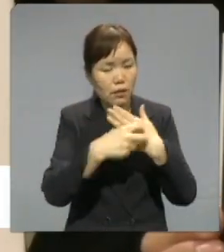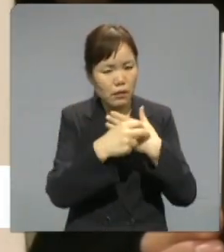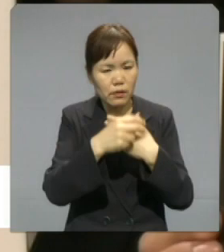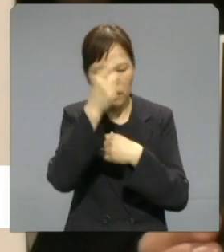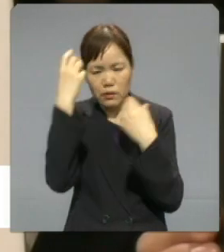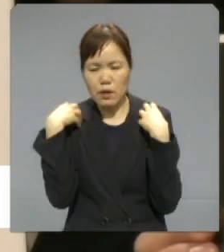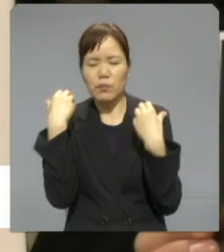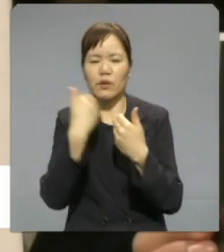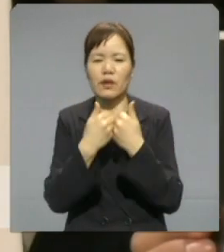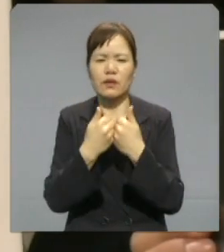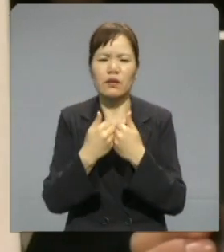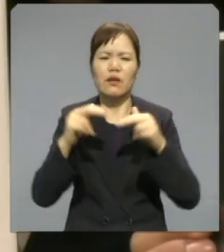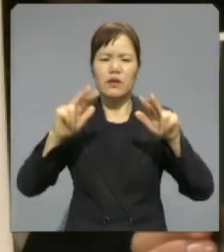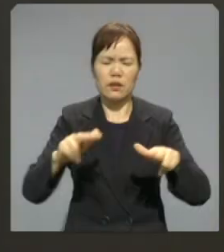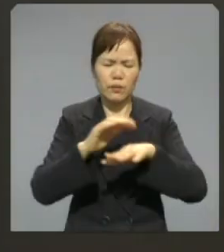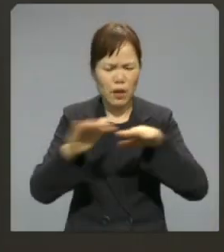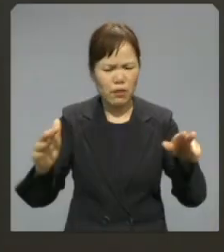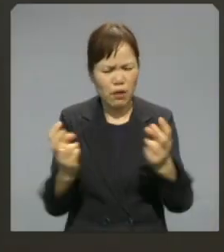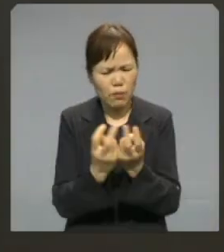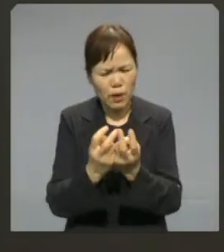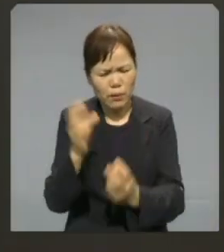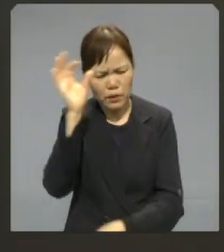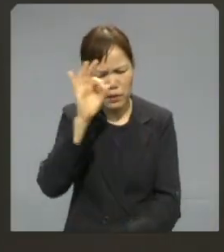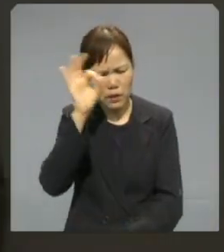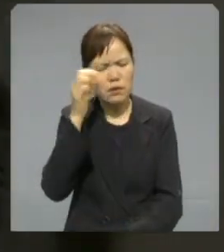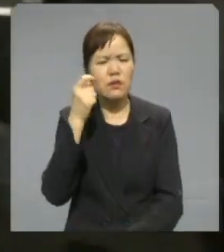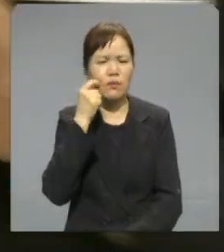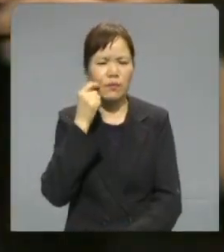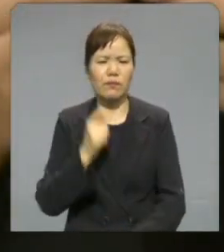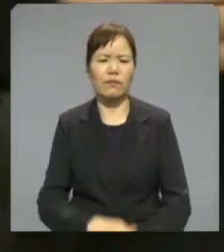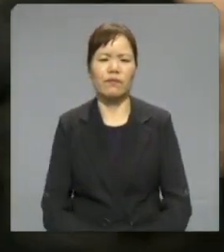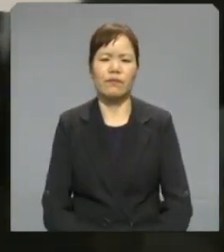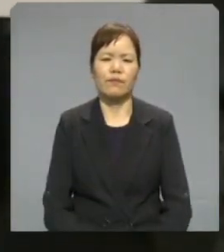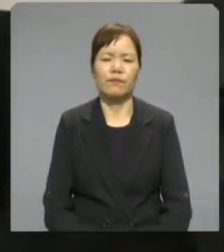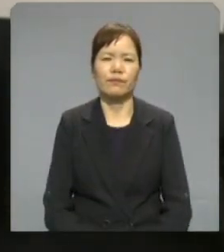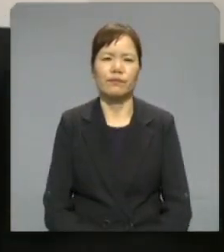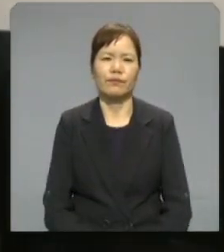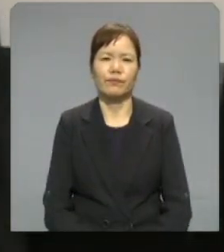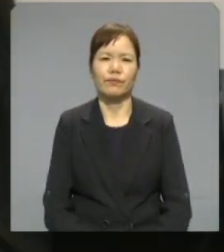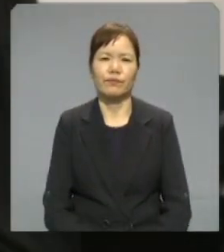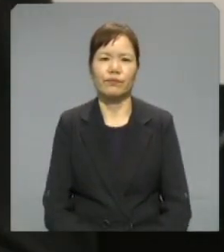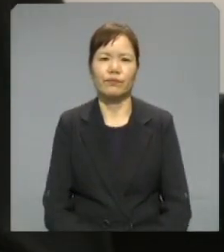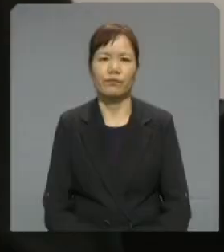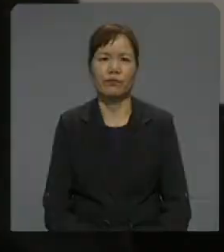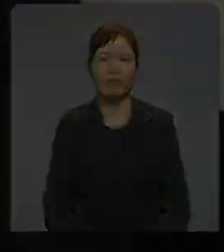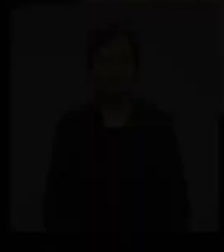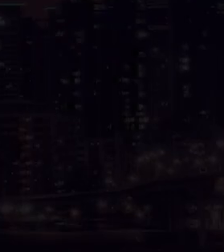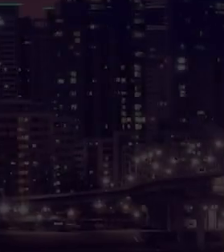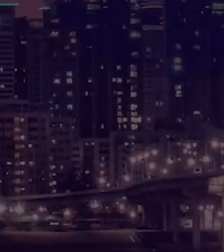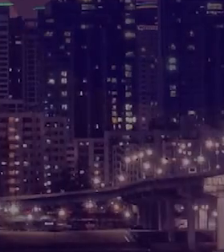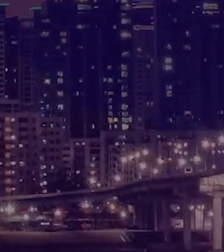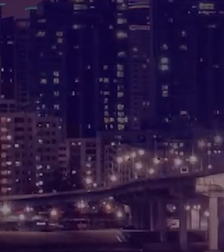이거 왜 추가로 여전히 해결의 실례를 찾지 못하고 있습니다면 OBS 뉴스 백소민니다